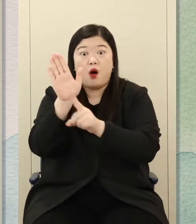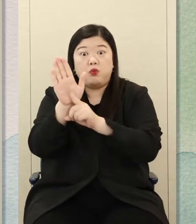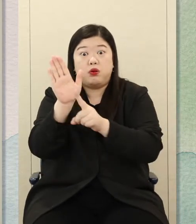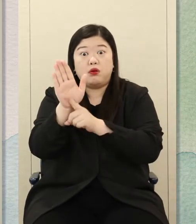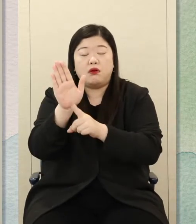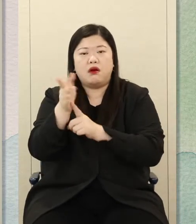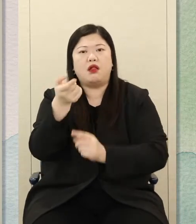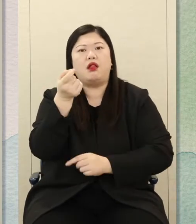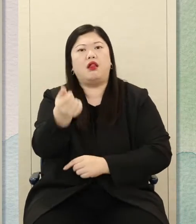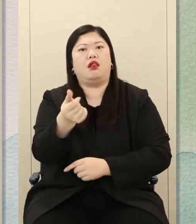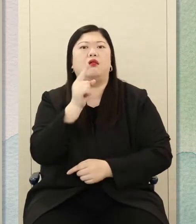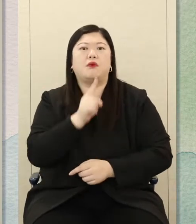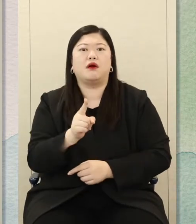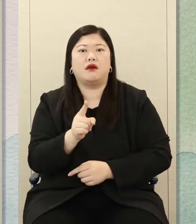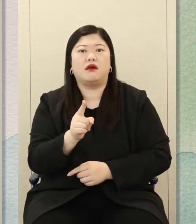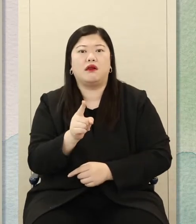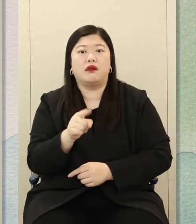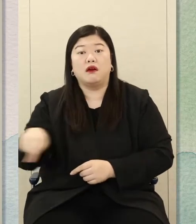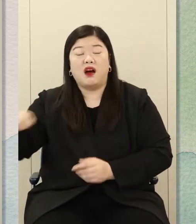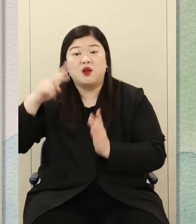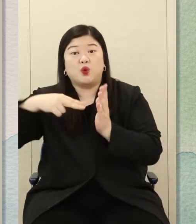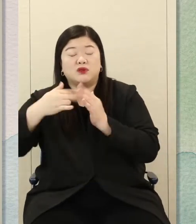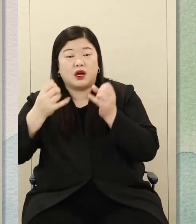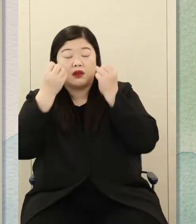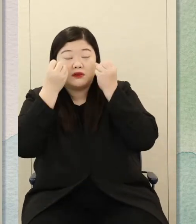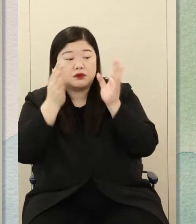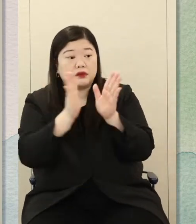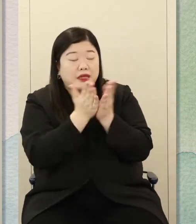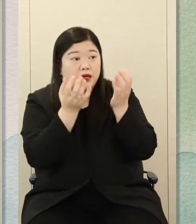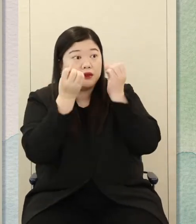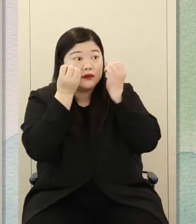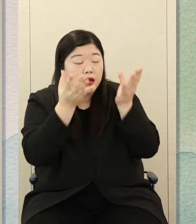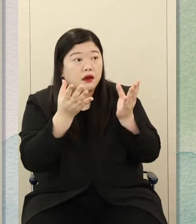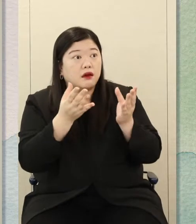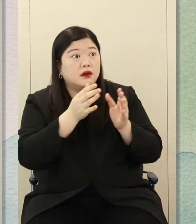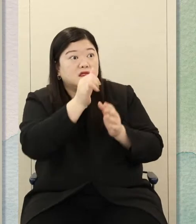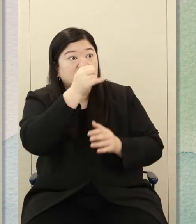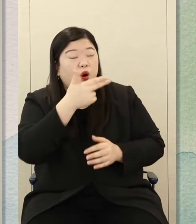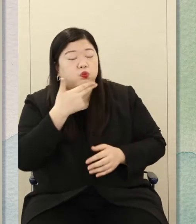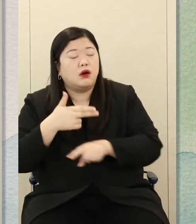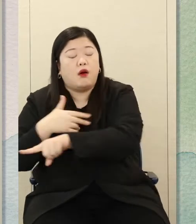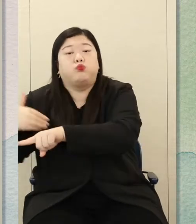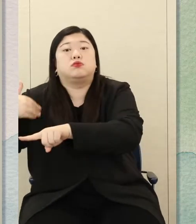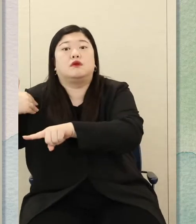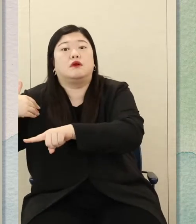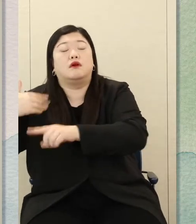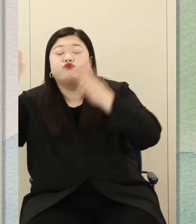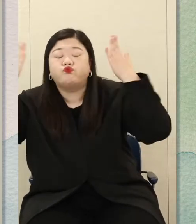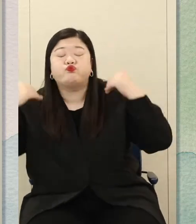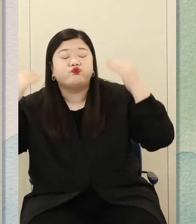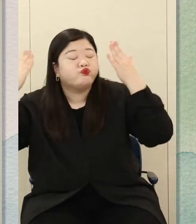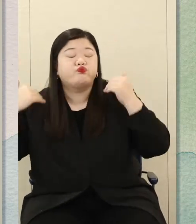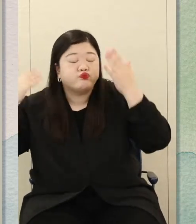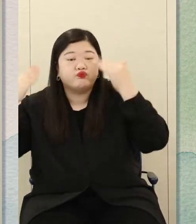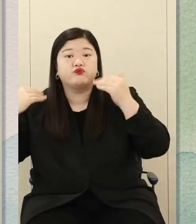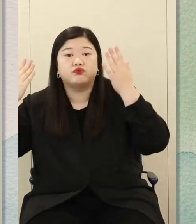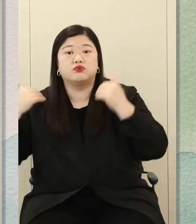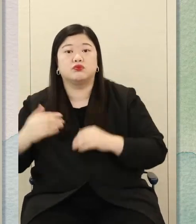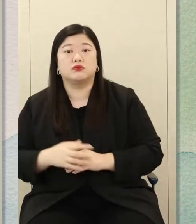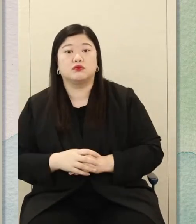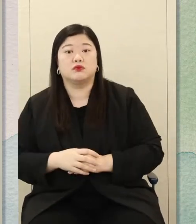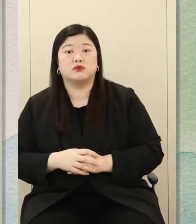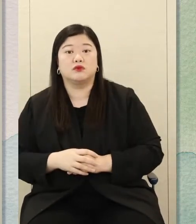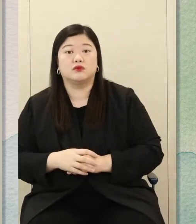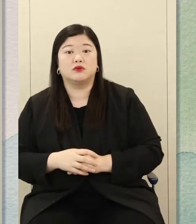문제가 되는 거죠. 그래서 이 그동안 출판사의 모든 고민은 어떤 거냐면, 가치 창출, 좋은 책을